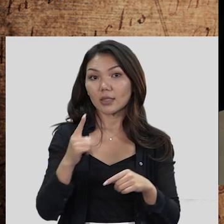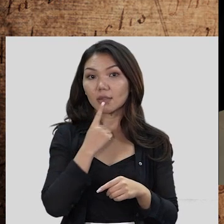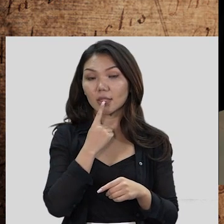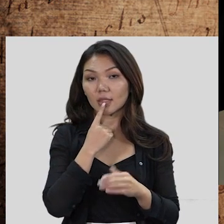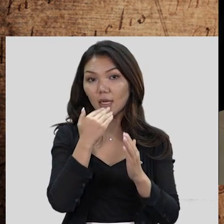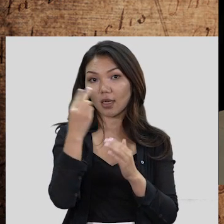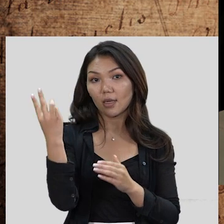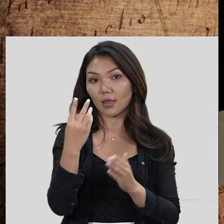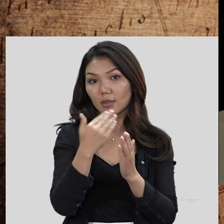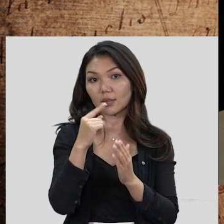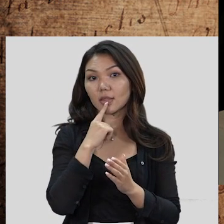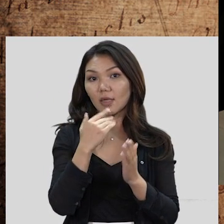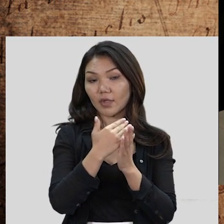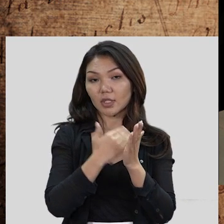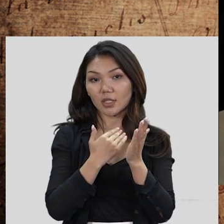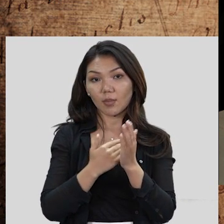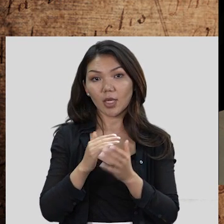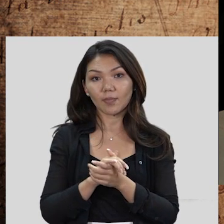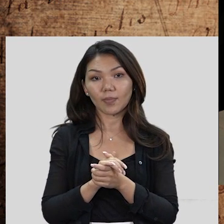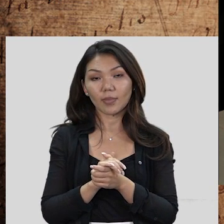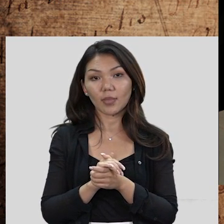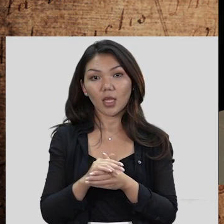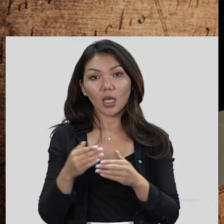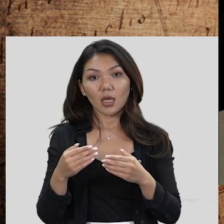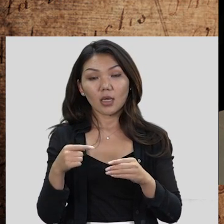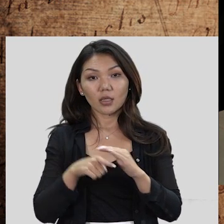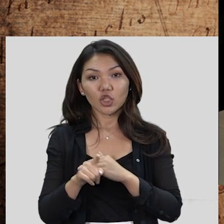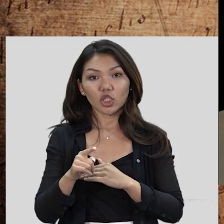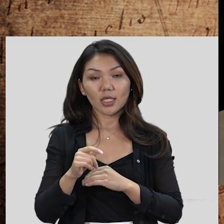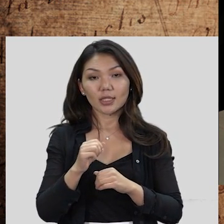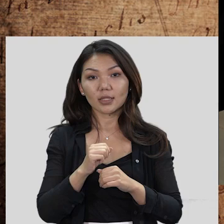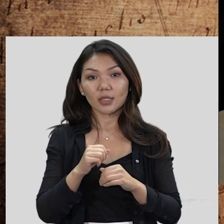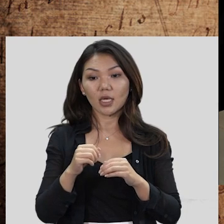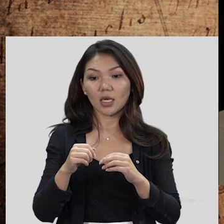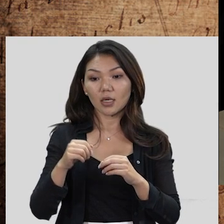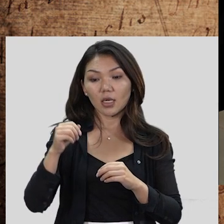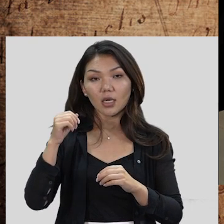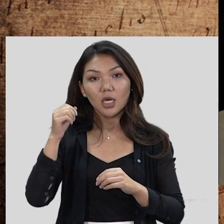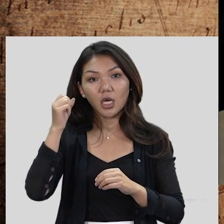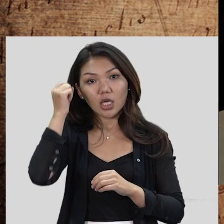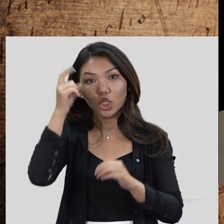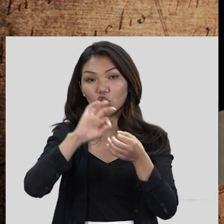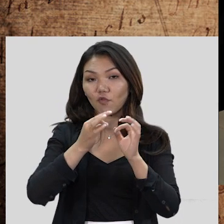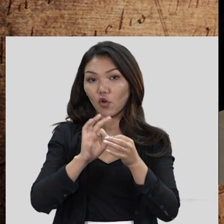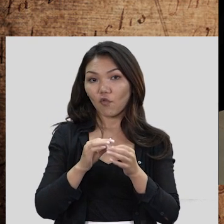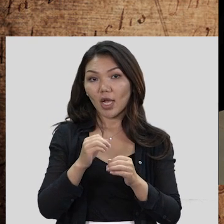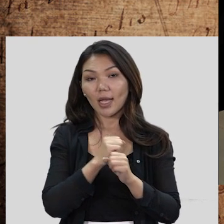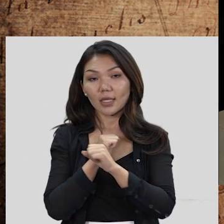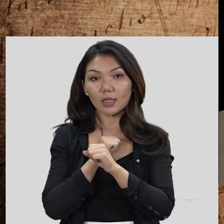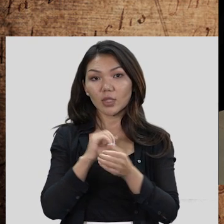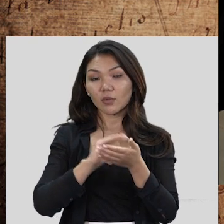стрельбы не когда началась расшифровка древнеегипетская письменность рука французского исследователя жана-франсуа